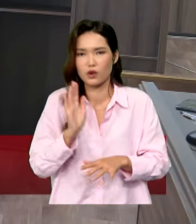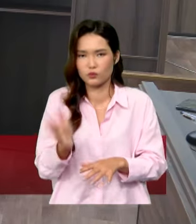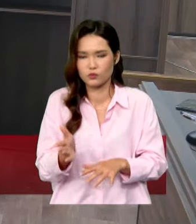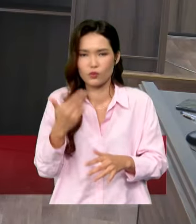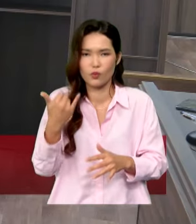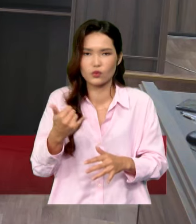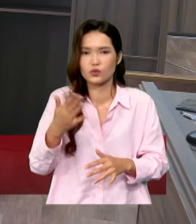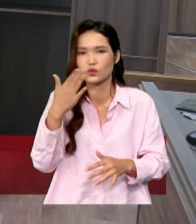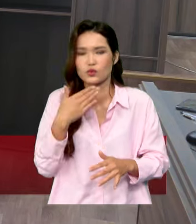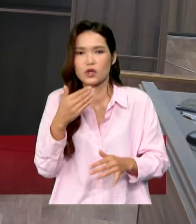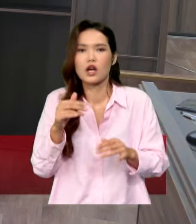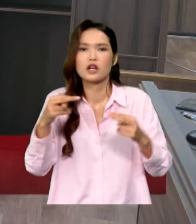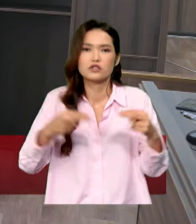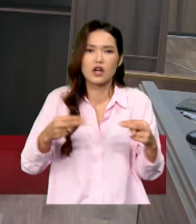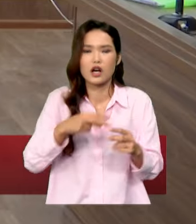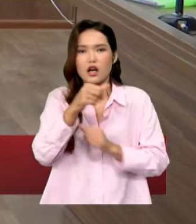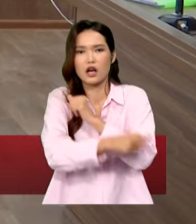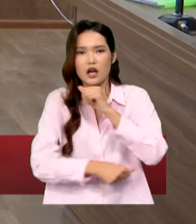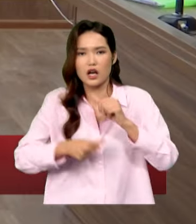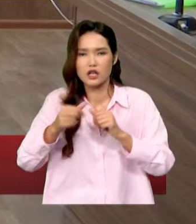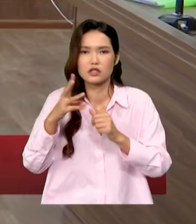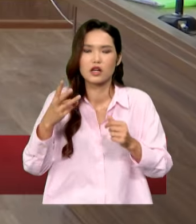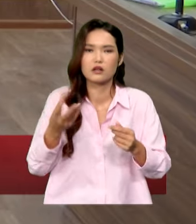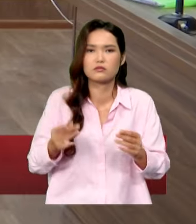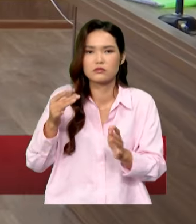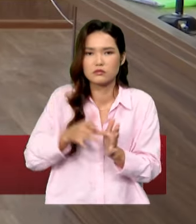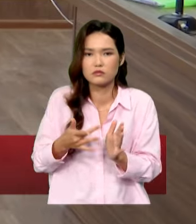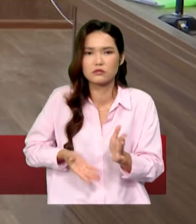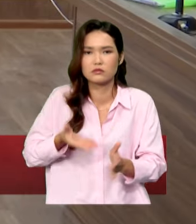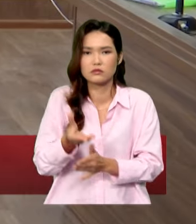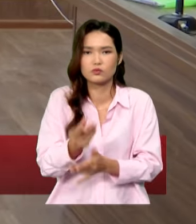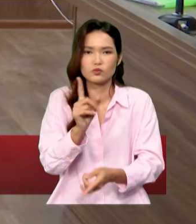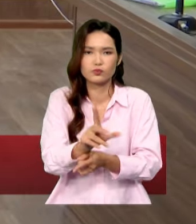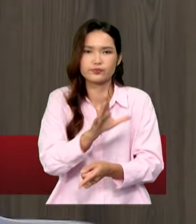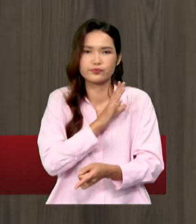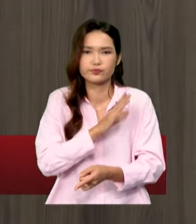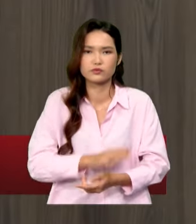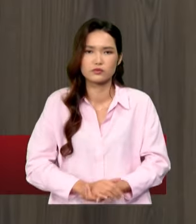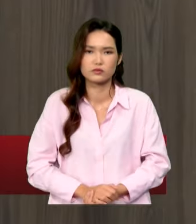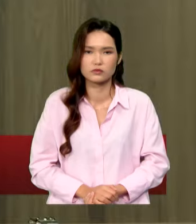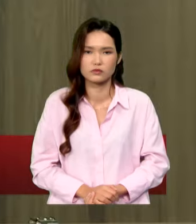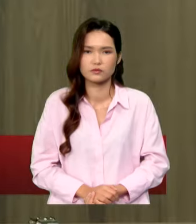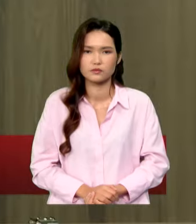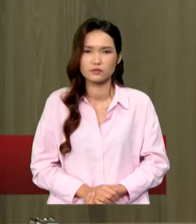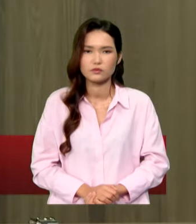қатар жәбірленушілердің материалдық және моральдық шығынын өтеп беруі керек.